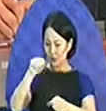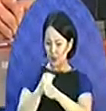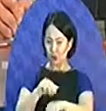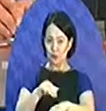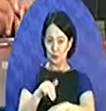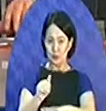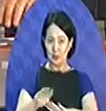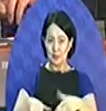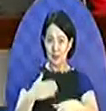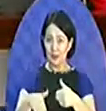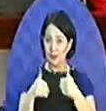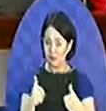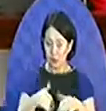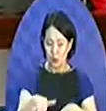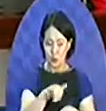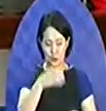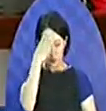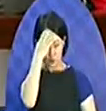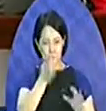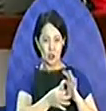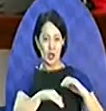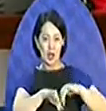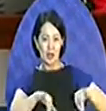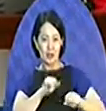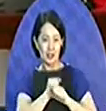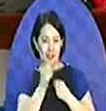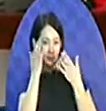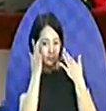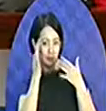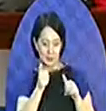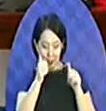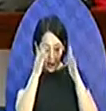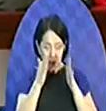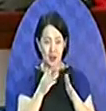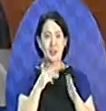байлгах чиглэлсэн зохицуултуудыг хийхэд анхаарсан гэсэн тайлбарыг өгч байна.